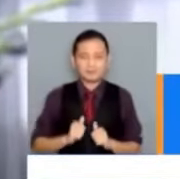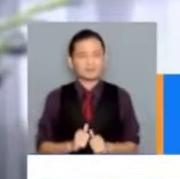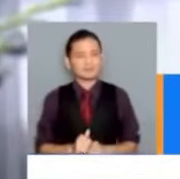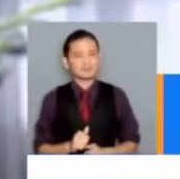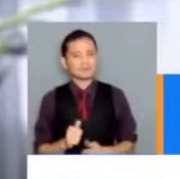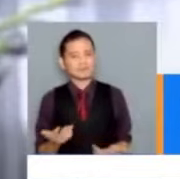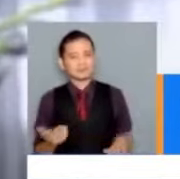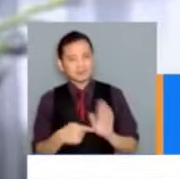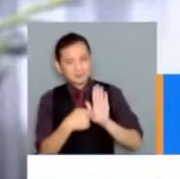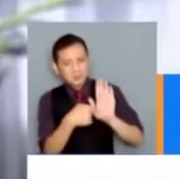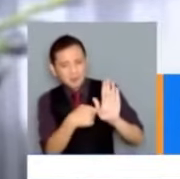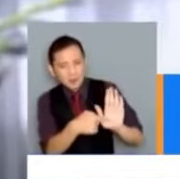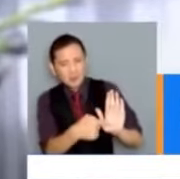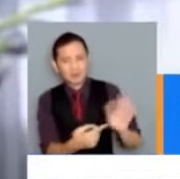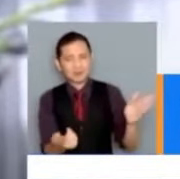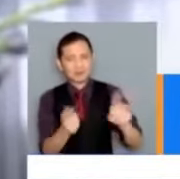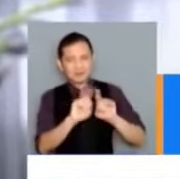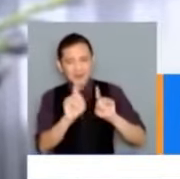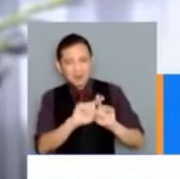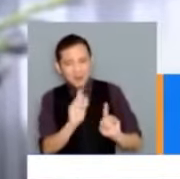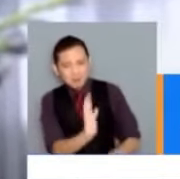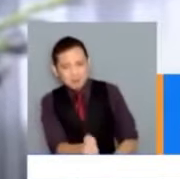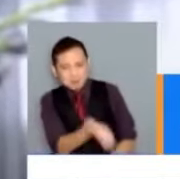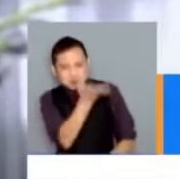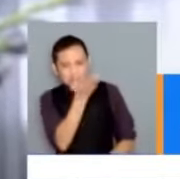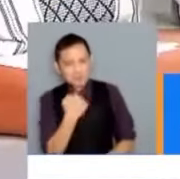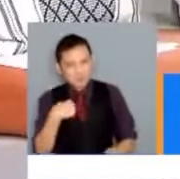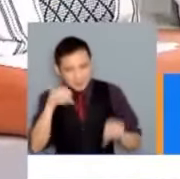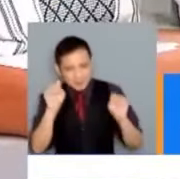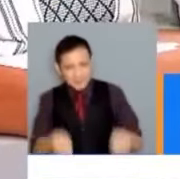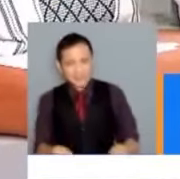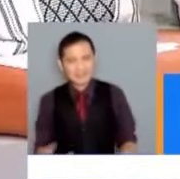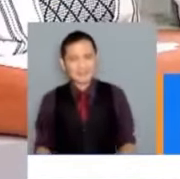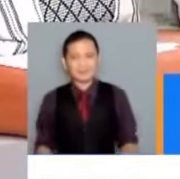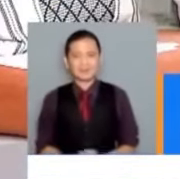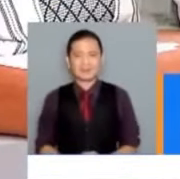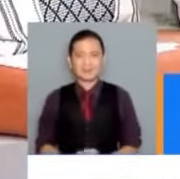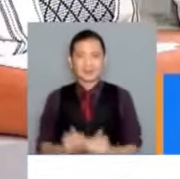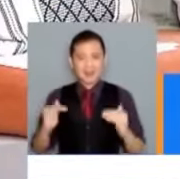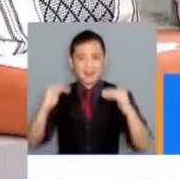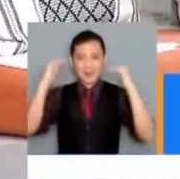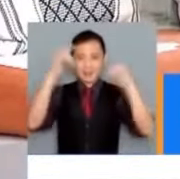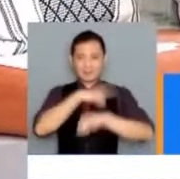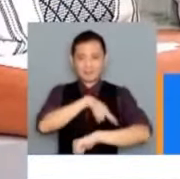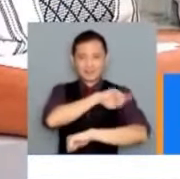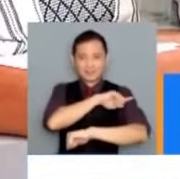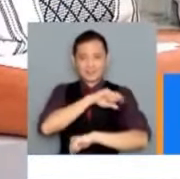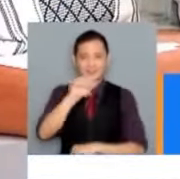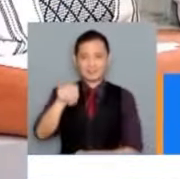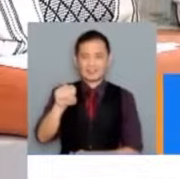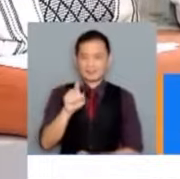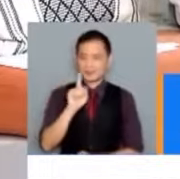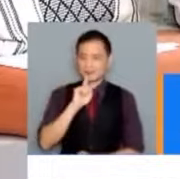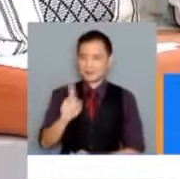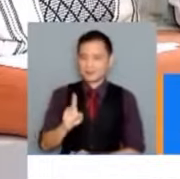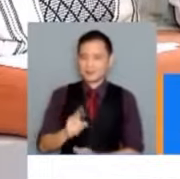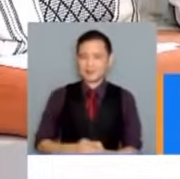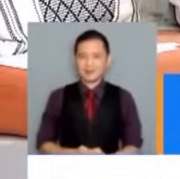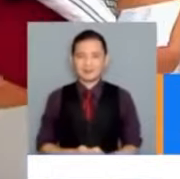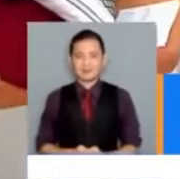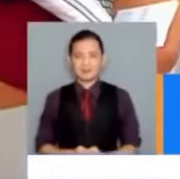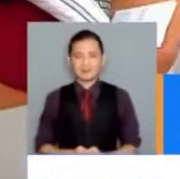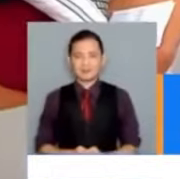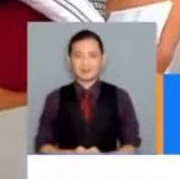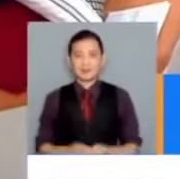from the lowest low, talaga ngayon, highest high na talaga ulit. High energy, High energy. Yung napawawa lahat sa opening, speaking of high